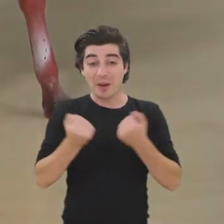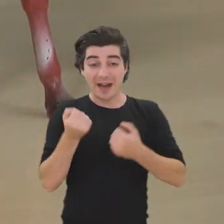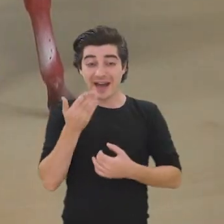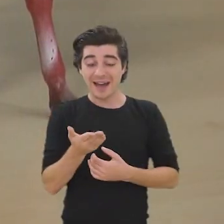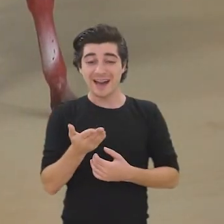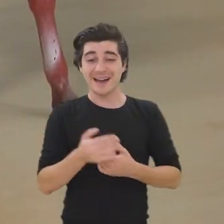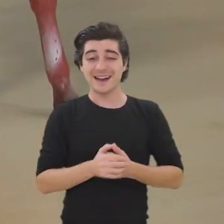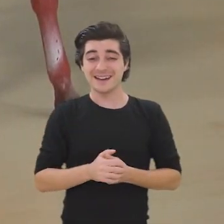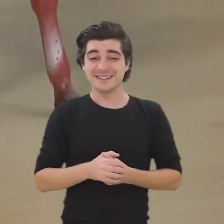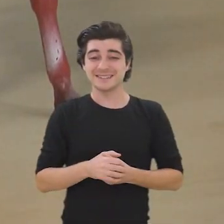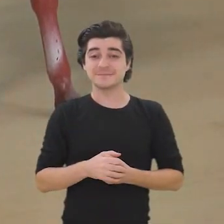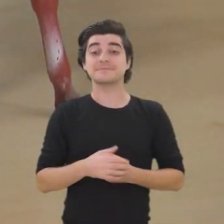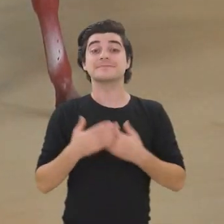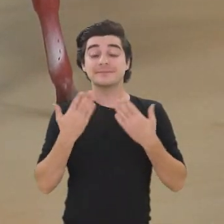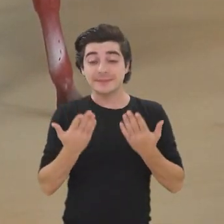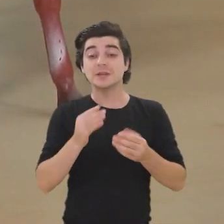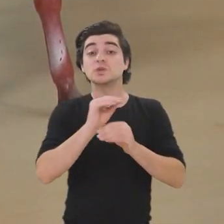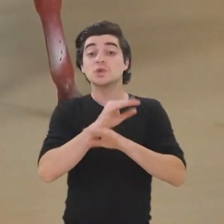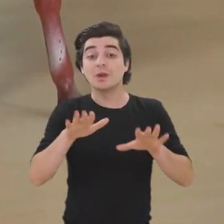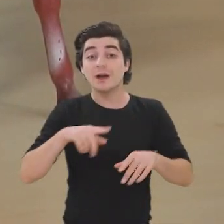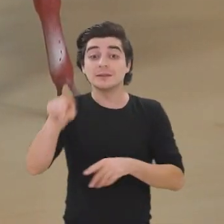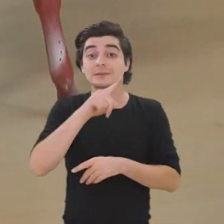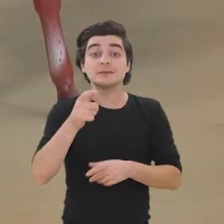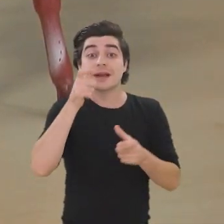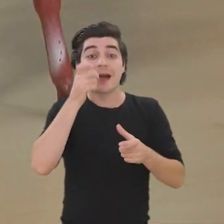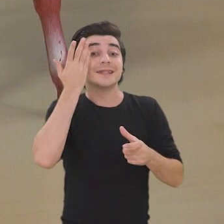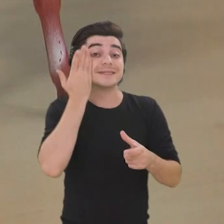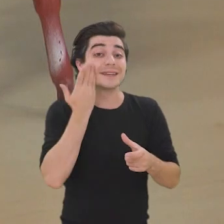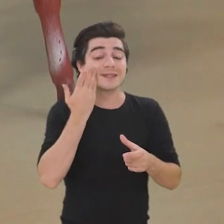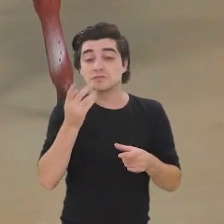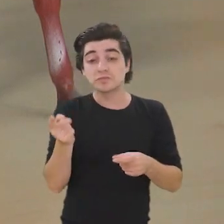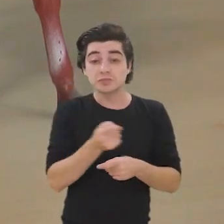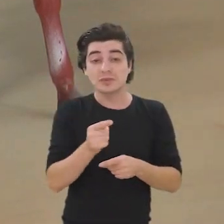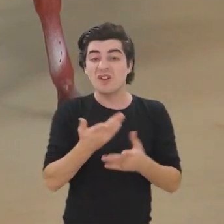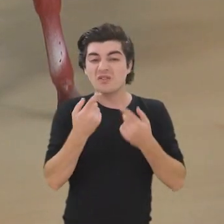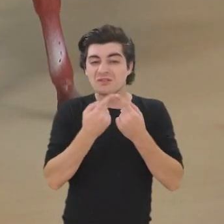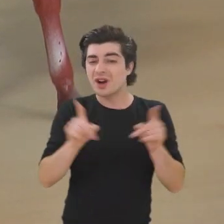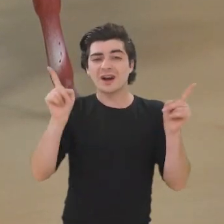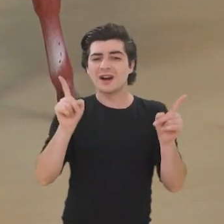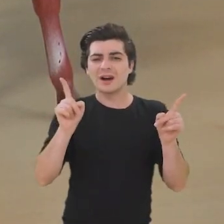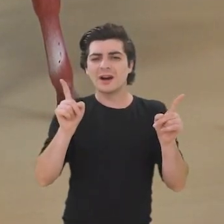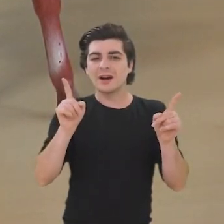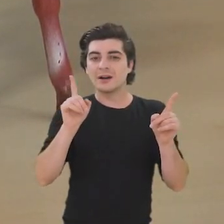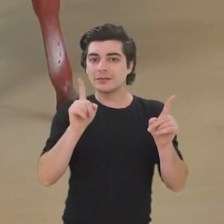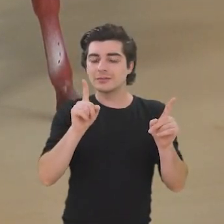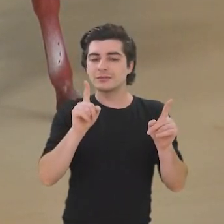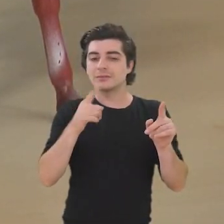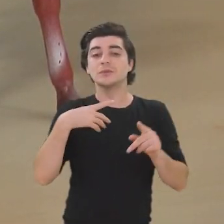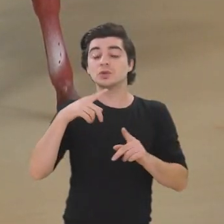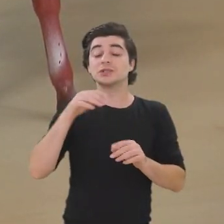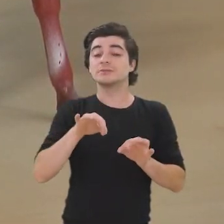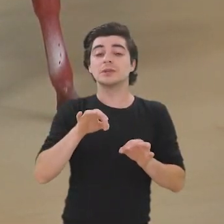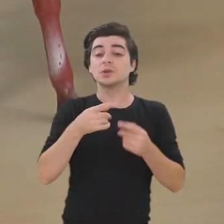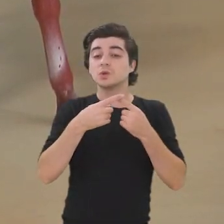araba. Evet çocuklar, dikkatlice izleyin. Sizce bunlardan hangisi farklı olabilir? Bu kez türlerine